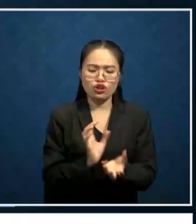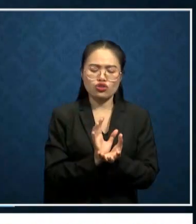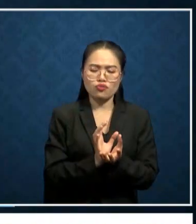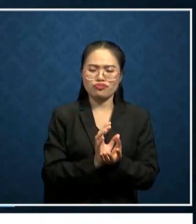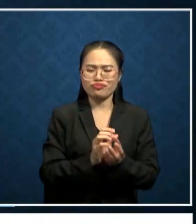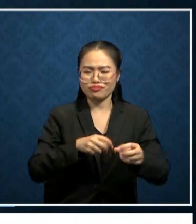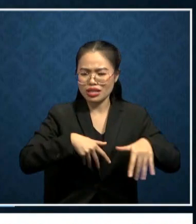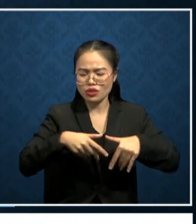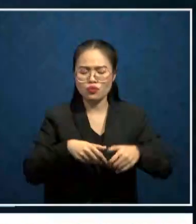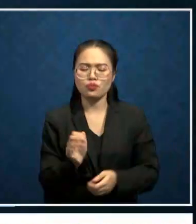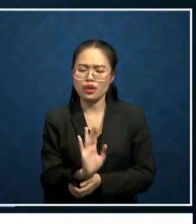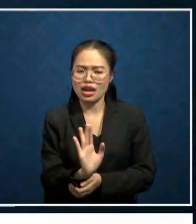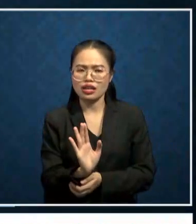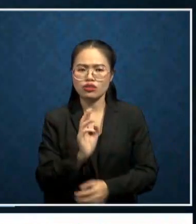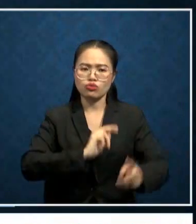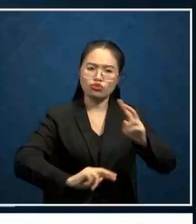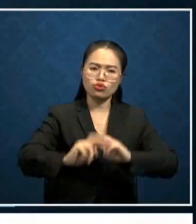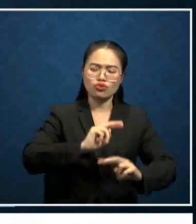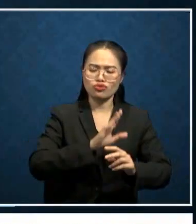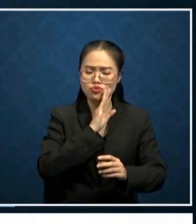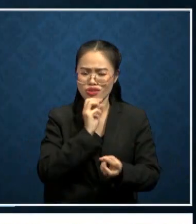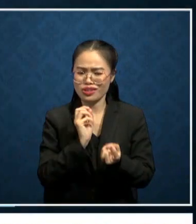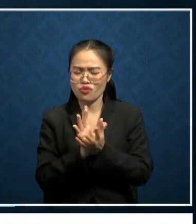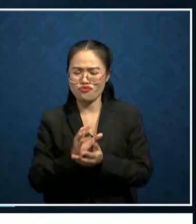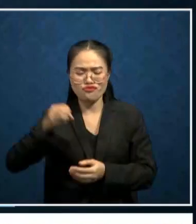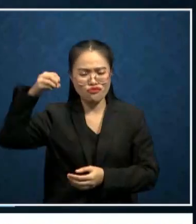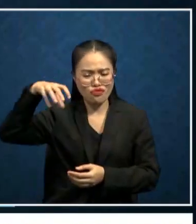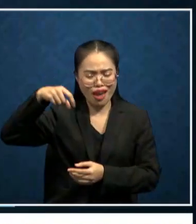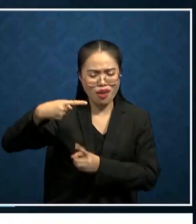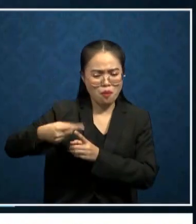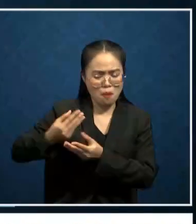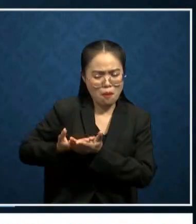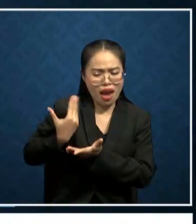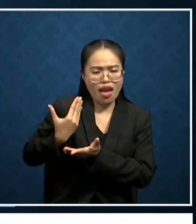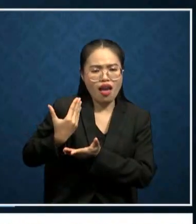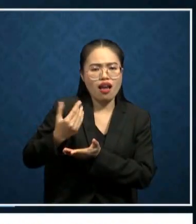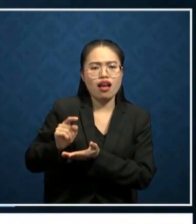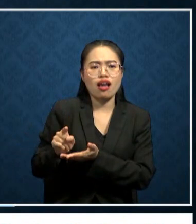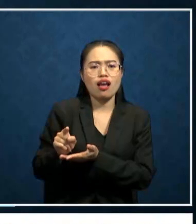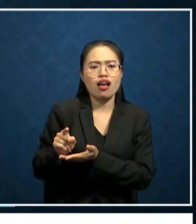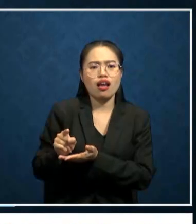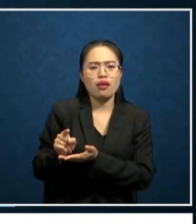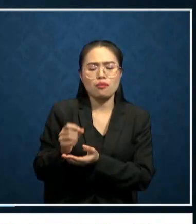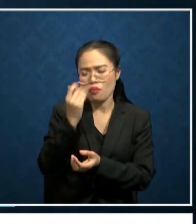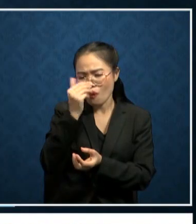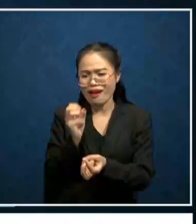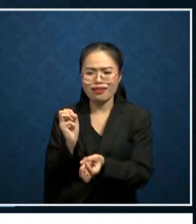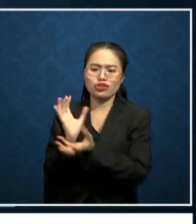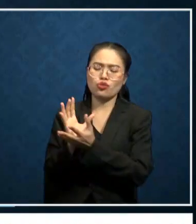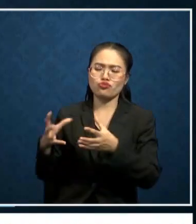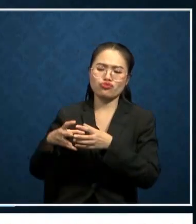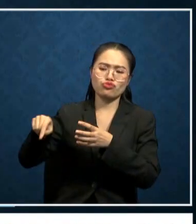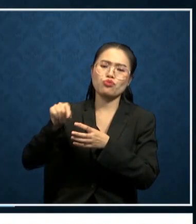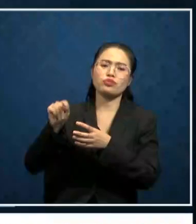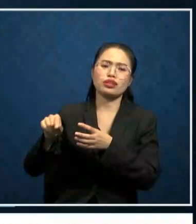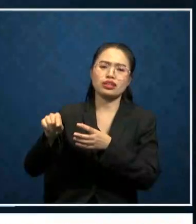ประโยชน์นะครับก็คือต้องไปใช้ไฟในราคาที่แพงกว่าปกตินะครับเพราะว่าพผลประโยชน์ตนั้นได้มากก็